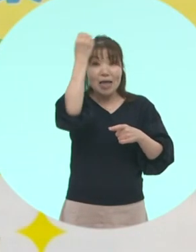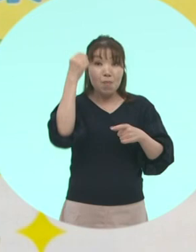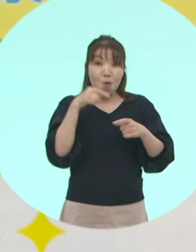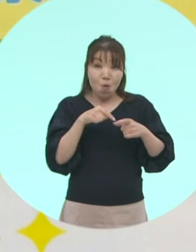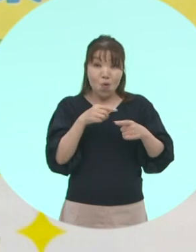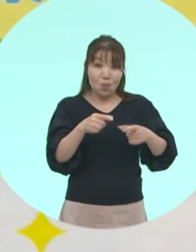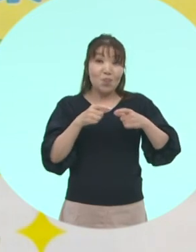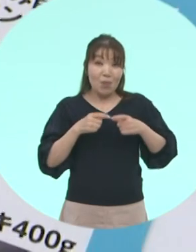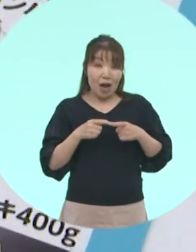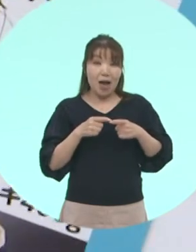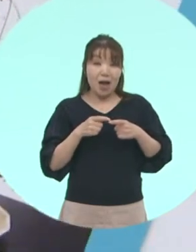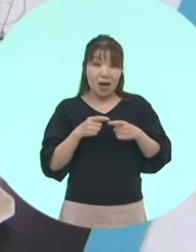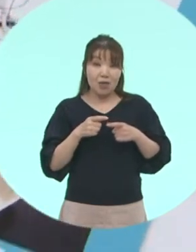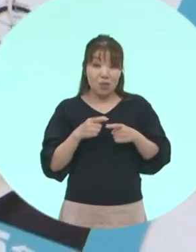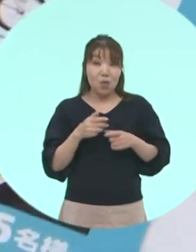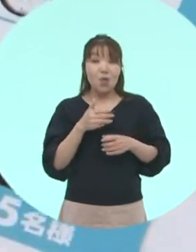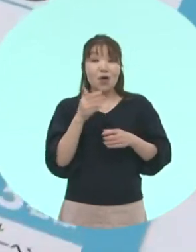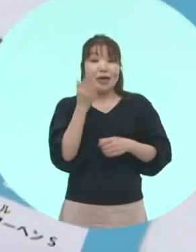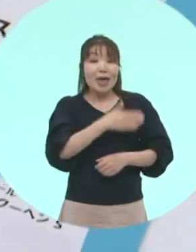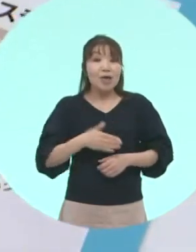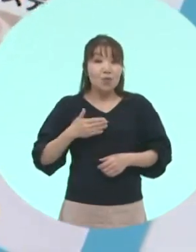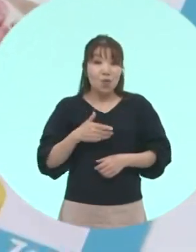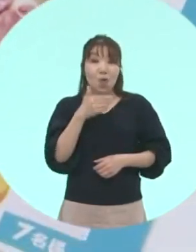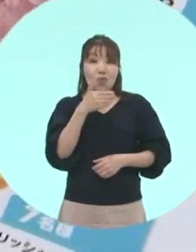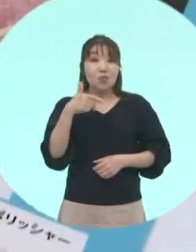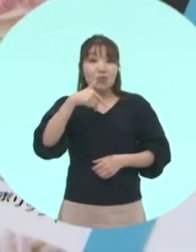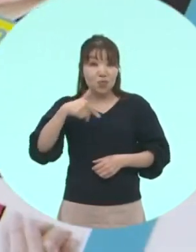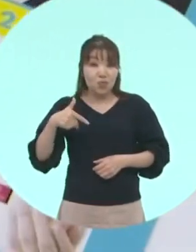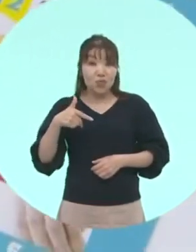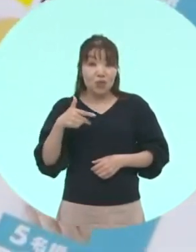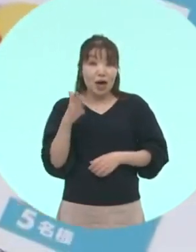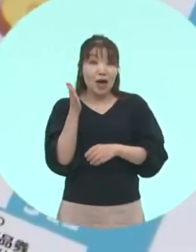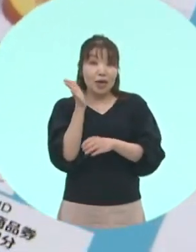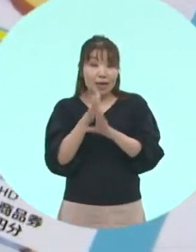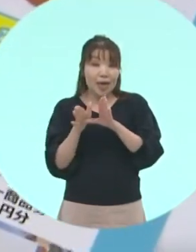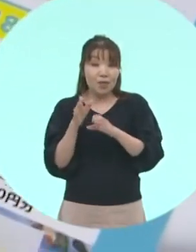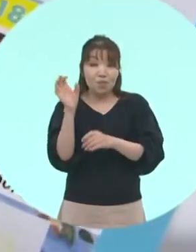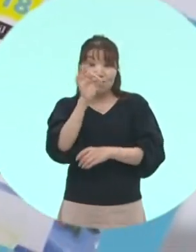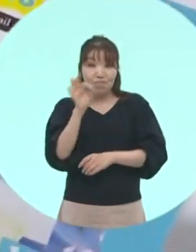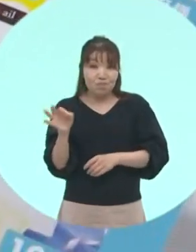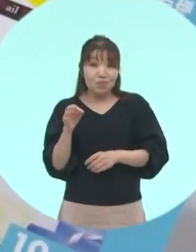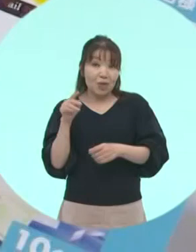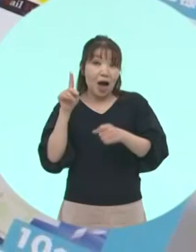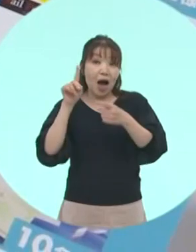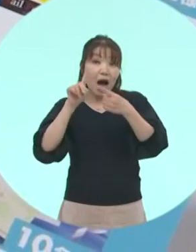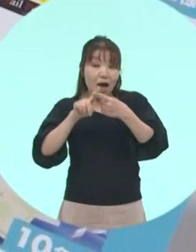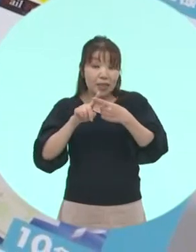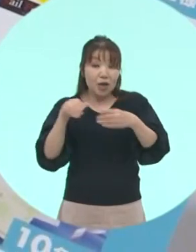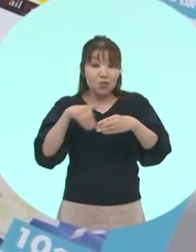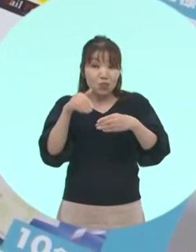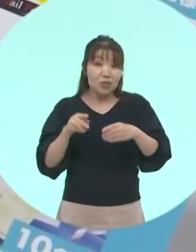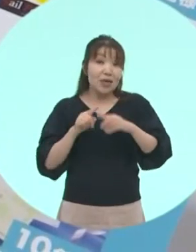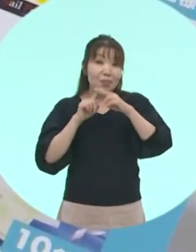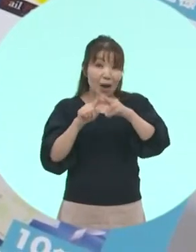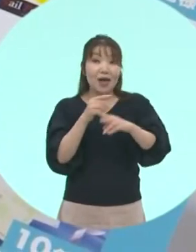付と、健康グッズや県産品などが当たる抽選に応募できることです。